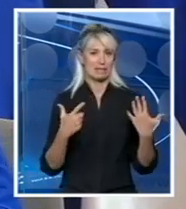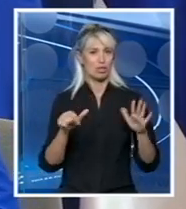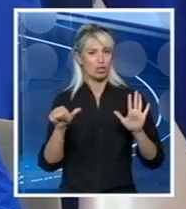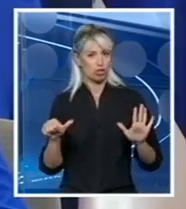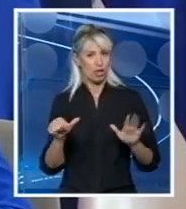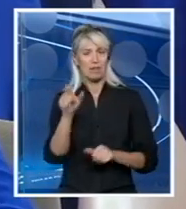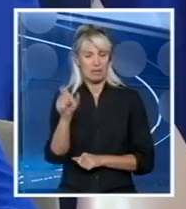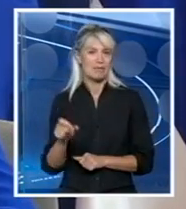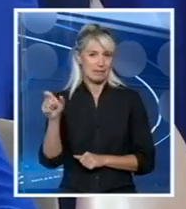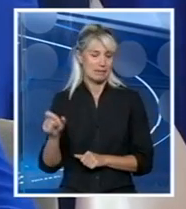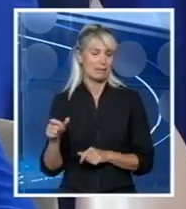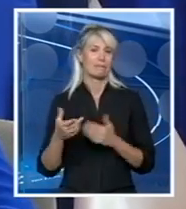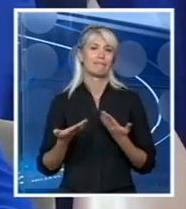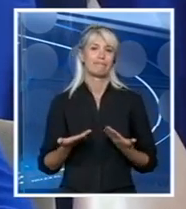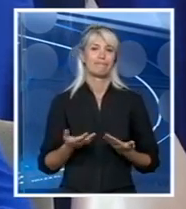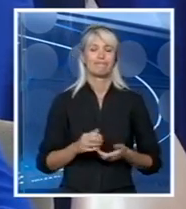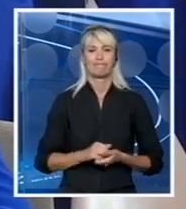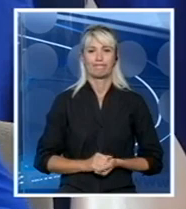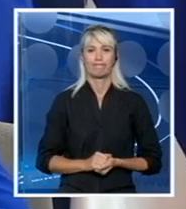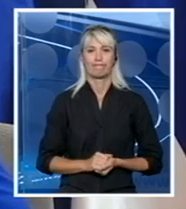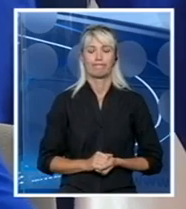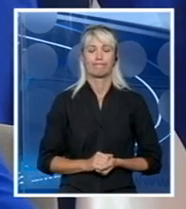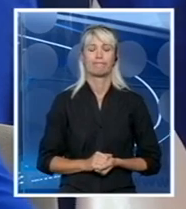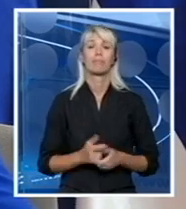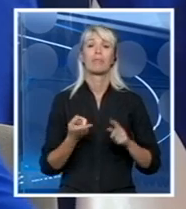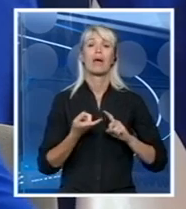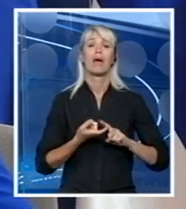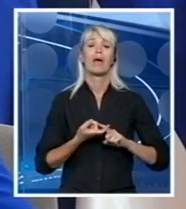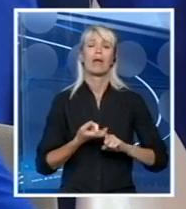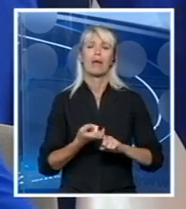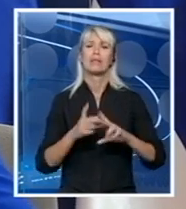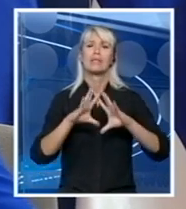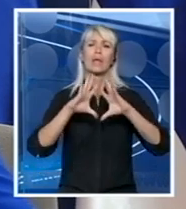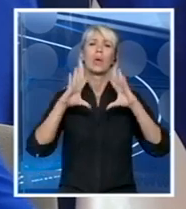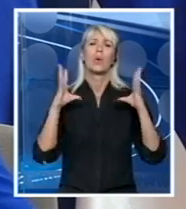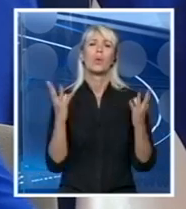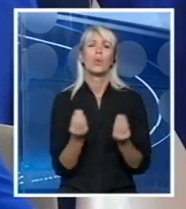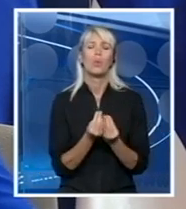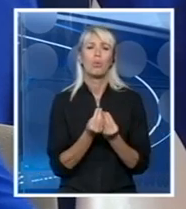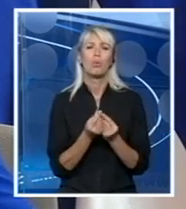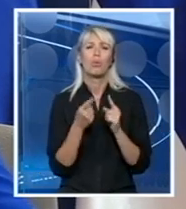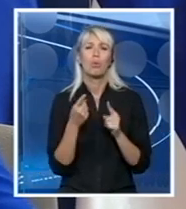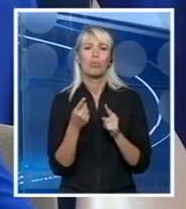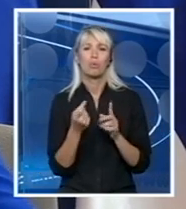376 osoba. Kada je u pitanju ukupan broj aktivnih